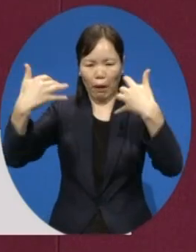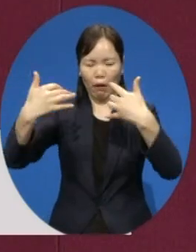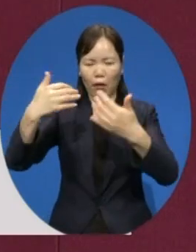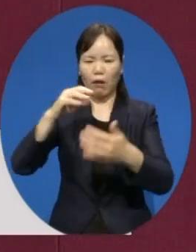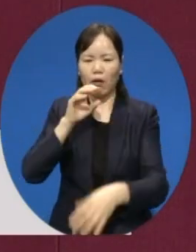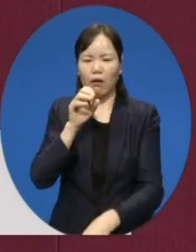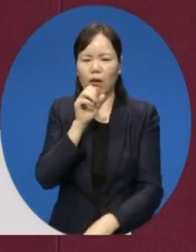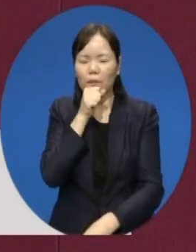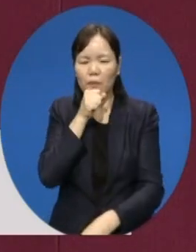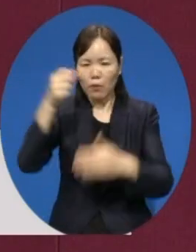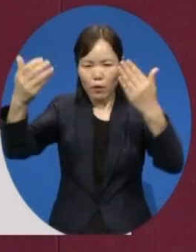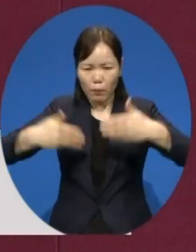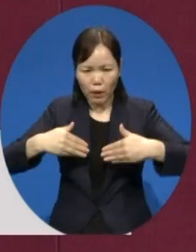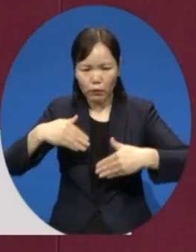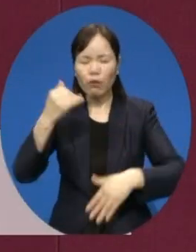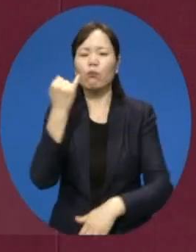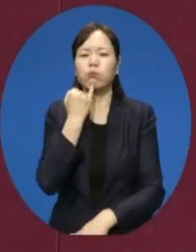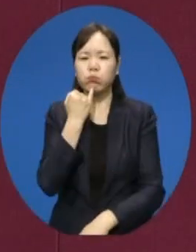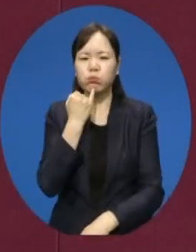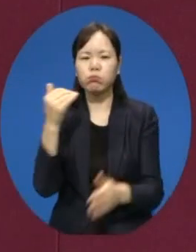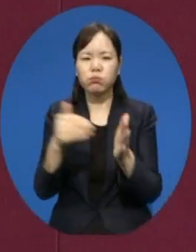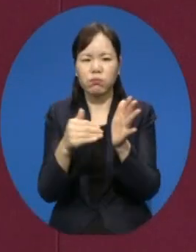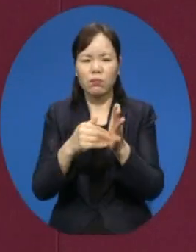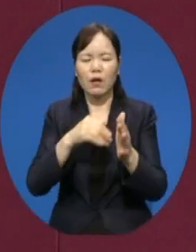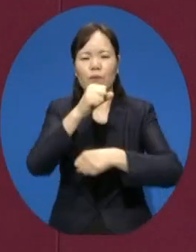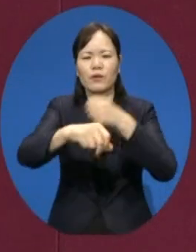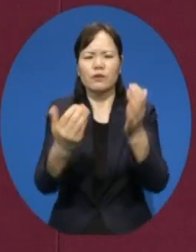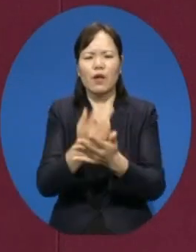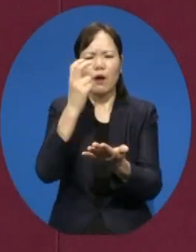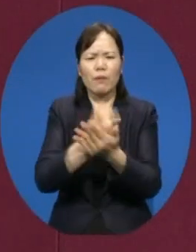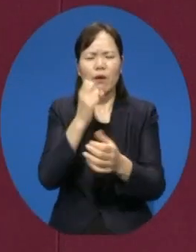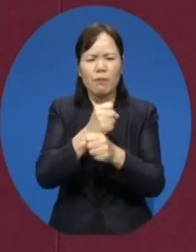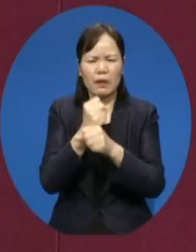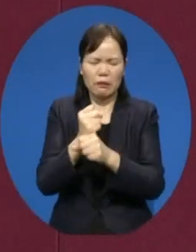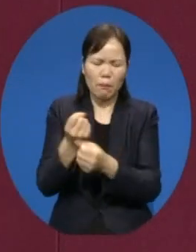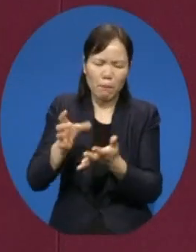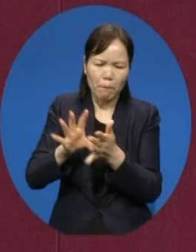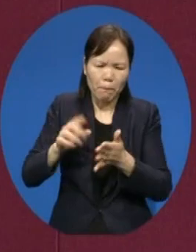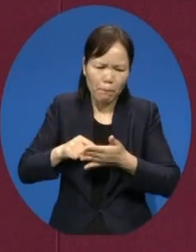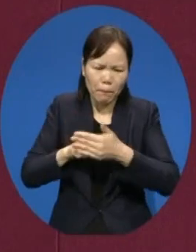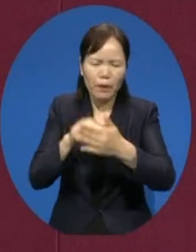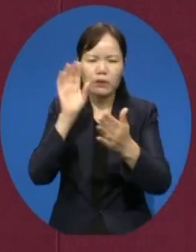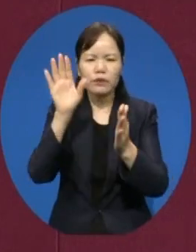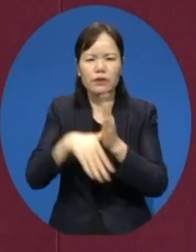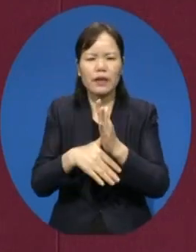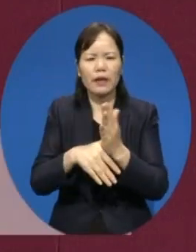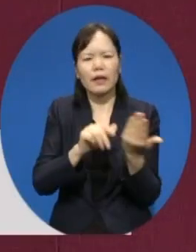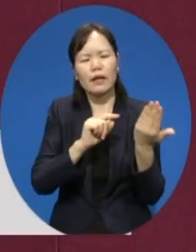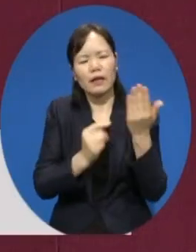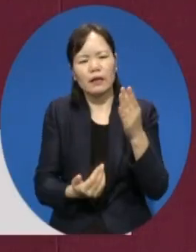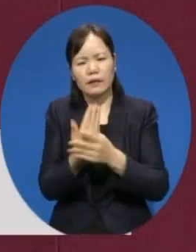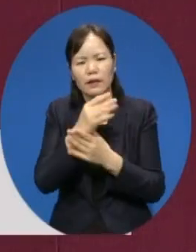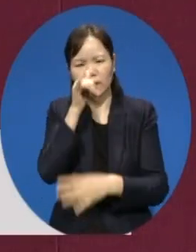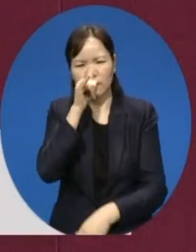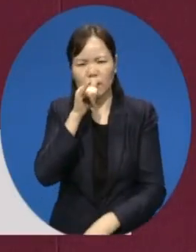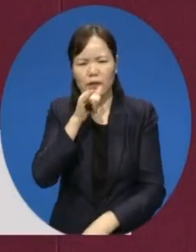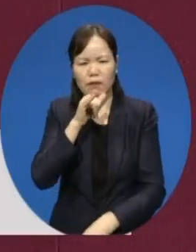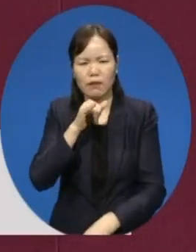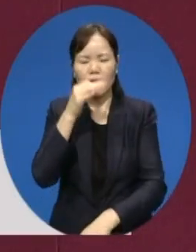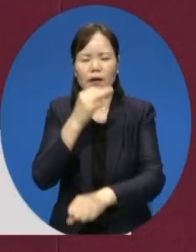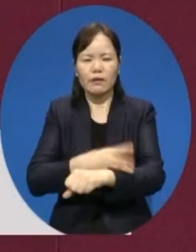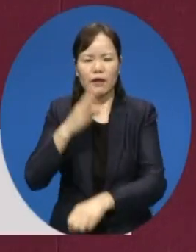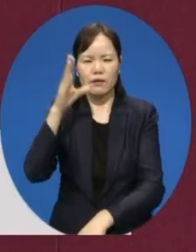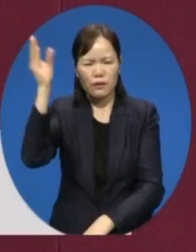표받기만 하면 되는 겁니다. 민주당 입법 폭주 때 나타났던 프레임이 있습니다. 단순 무식한 선악 프레임을